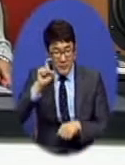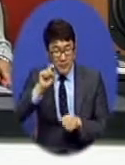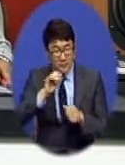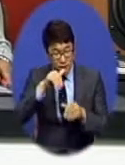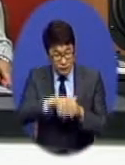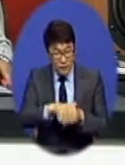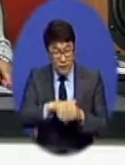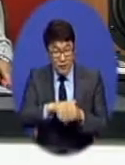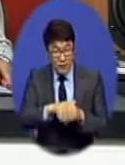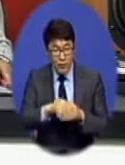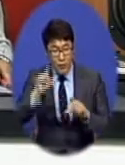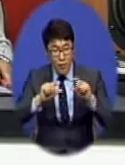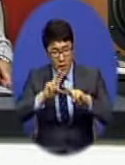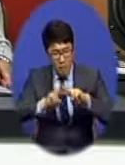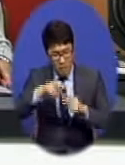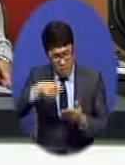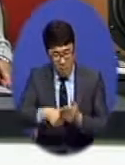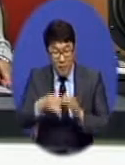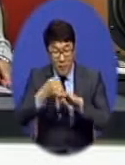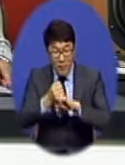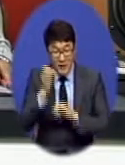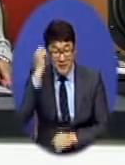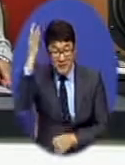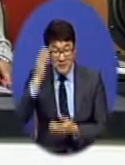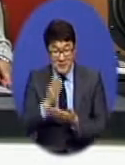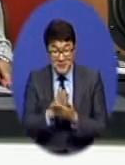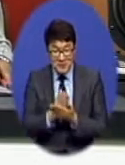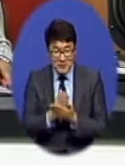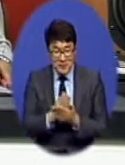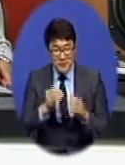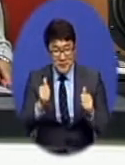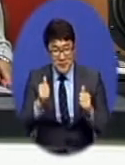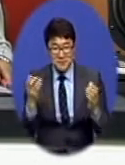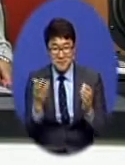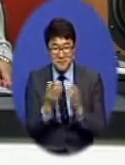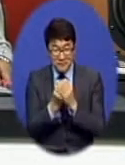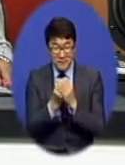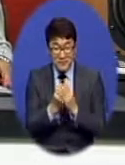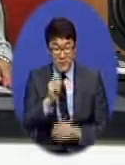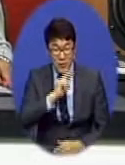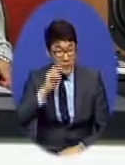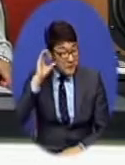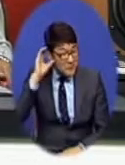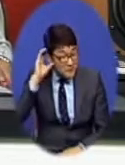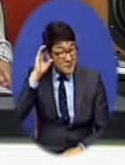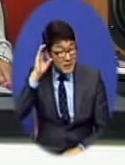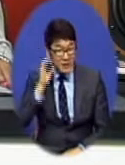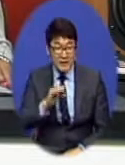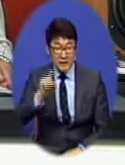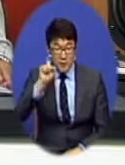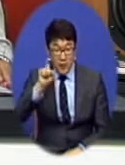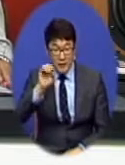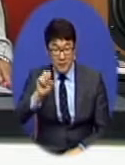뭐요? 우물적자 꾹 눌러주시면 시청자 심사가 완료됩니다. 자, 그럼 노래 듣겠습니다. 네.